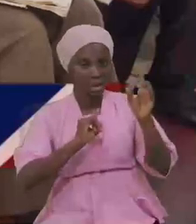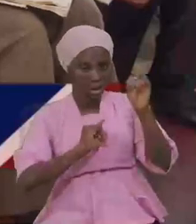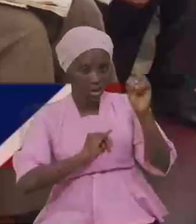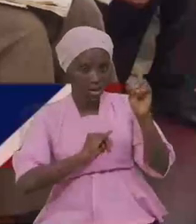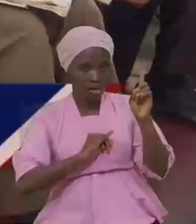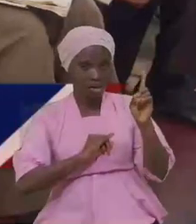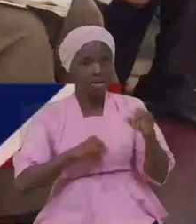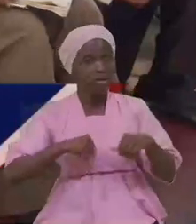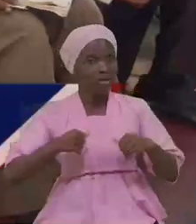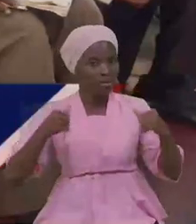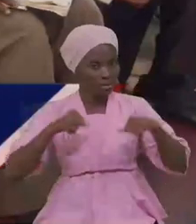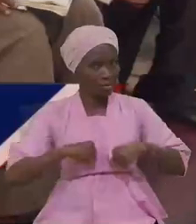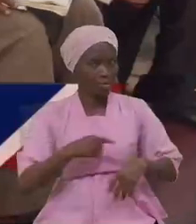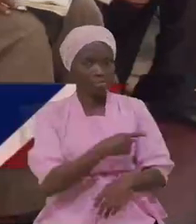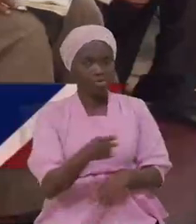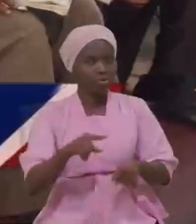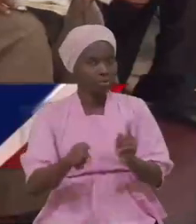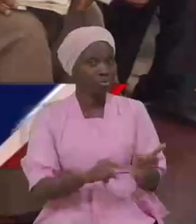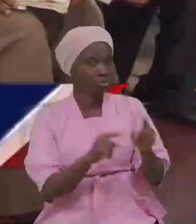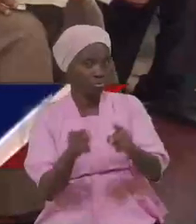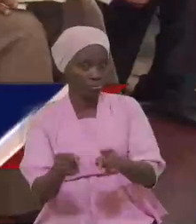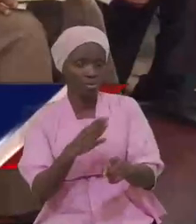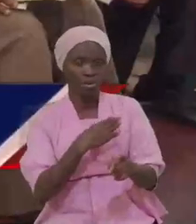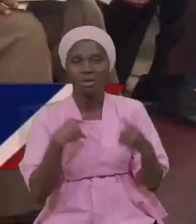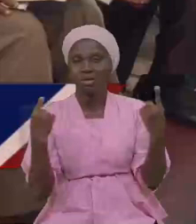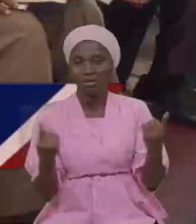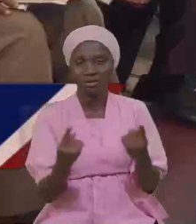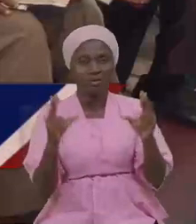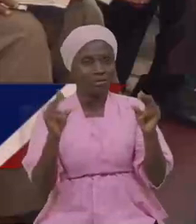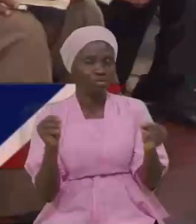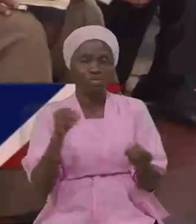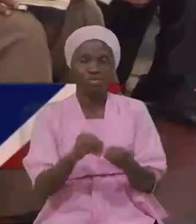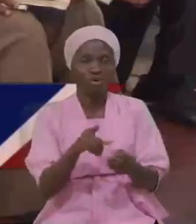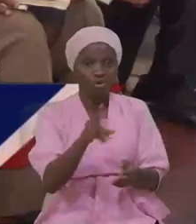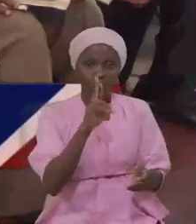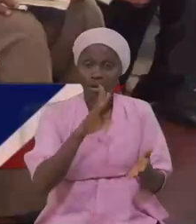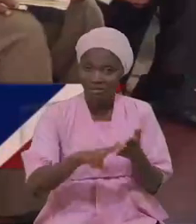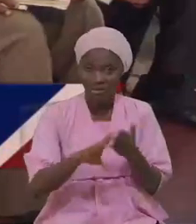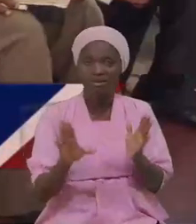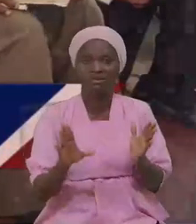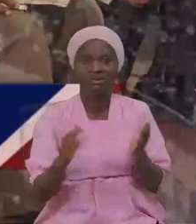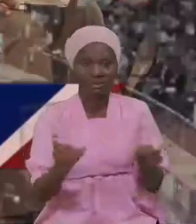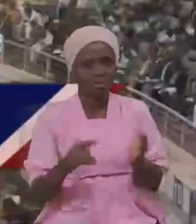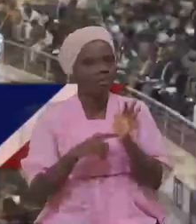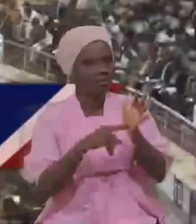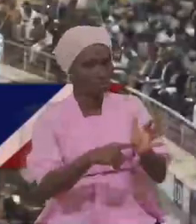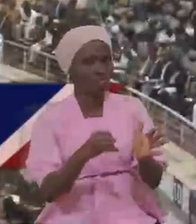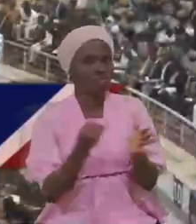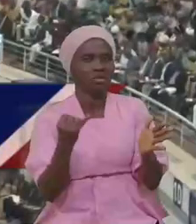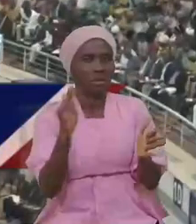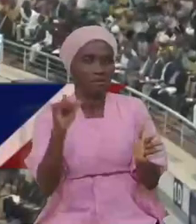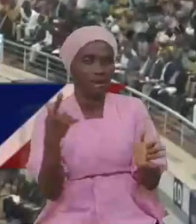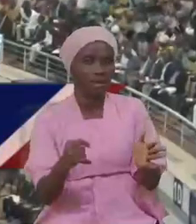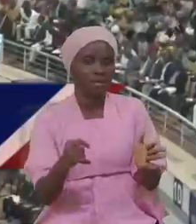plus, va et ne pêche plus. Tu es pardonné, va le montrer par la vie que